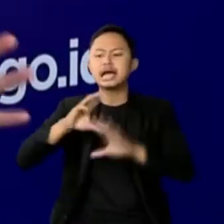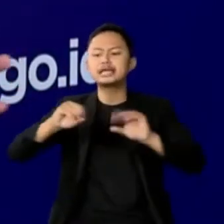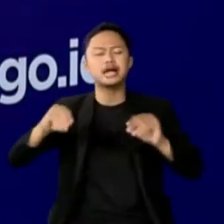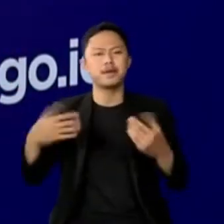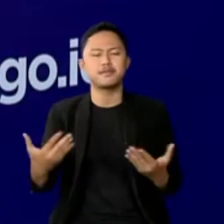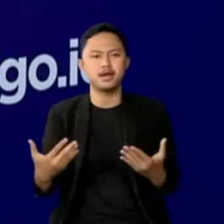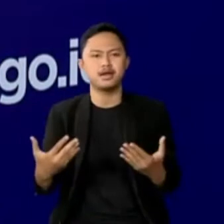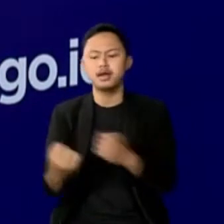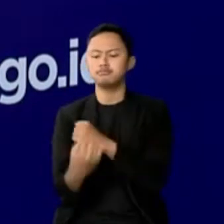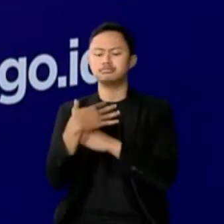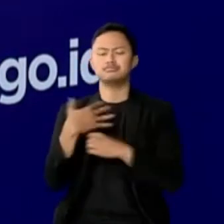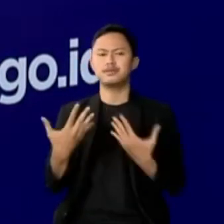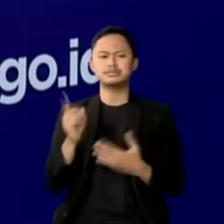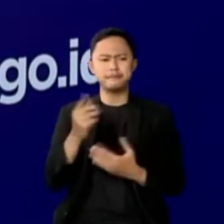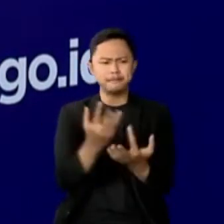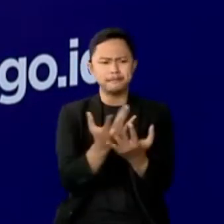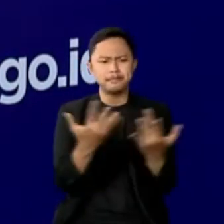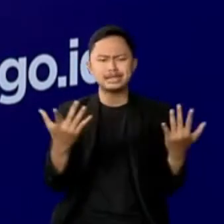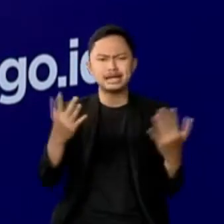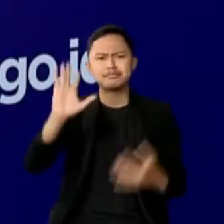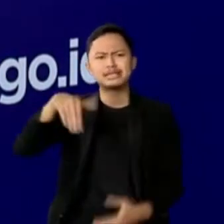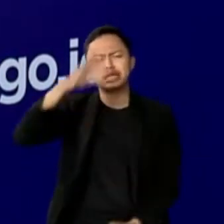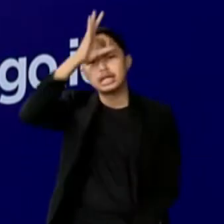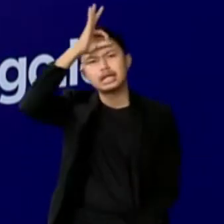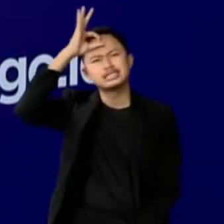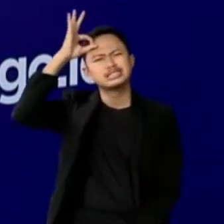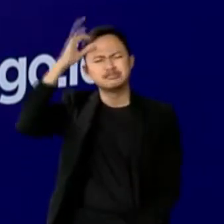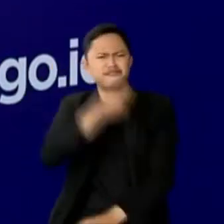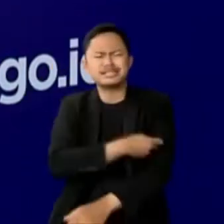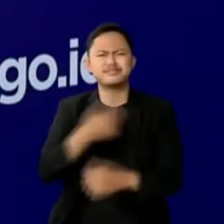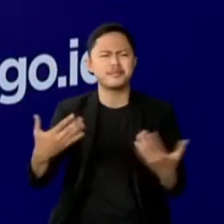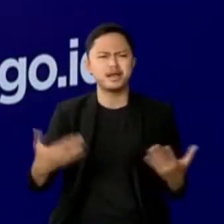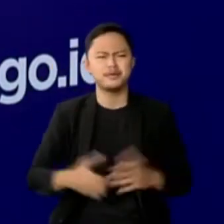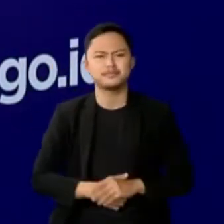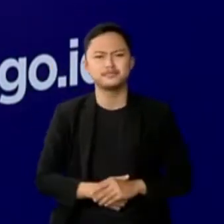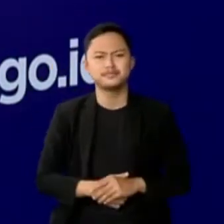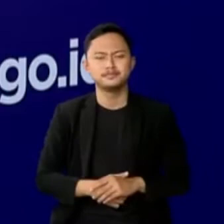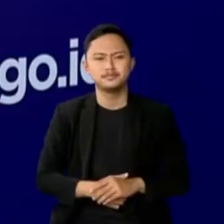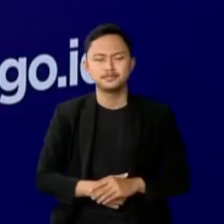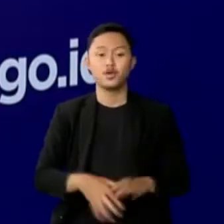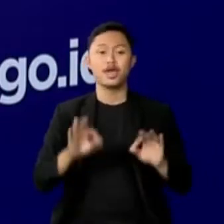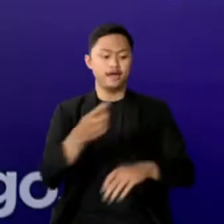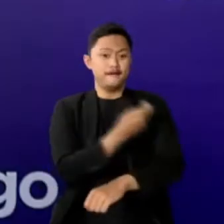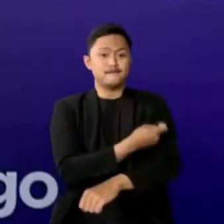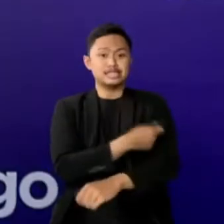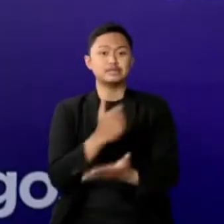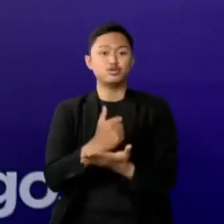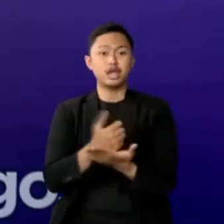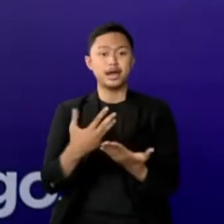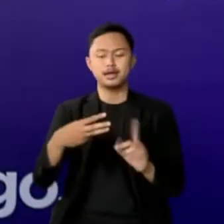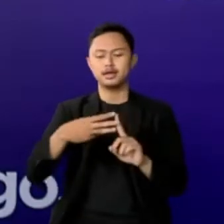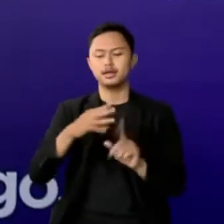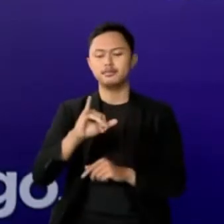banyak Masyarakat khususnya kalangan awam yang belum mengerti sebenarnya cara kerja vaksin ini bagaimana ya jadi vaksin ini adalah sebenarnya adalah bahan